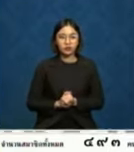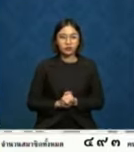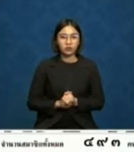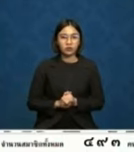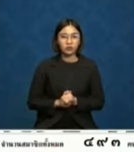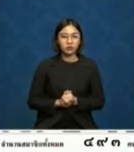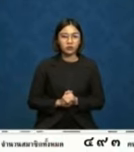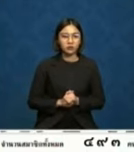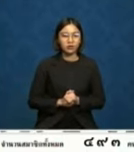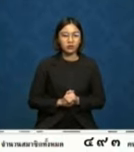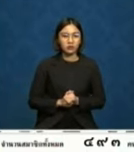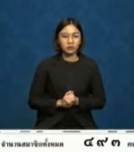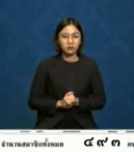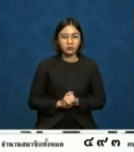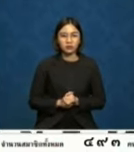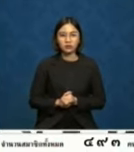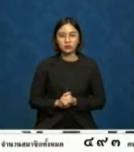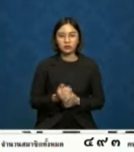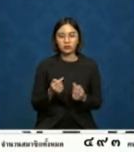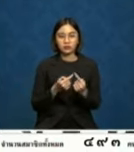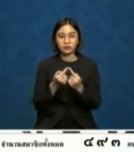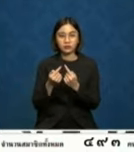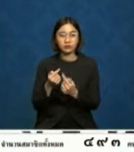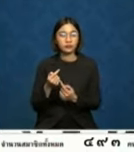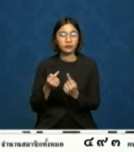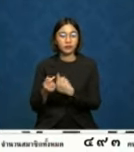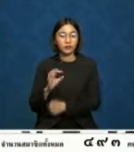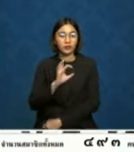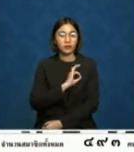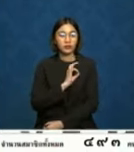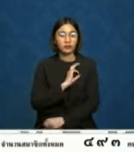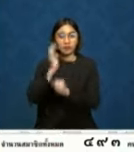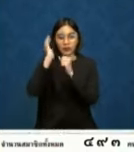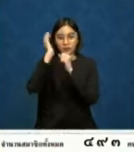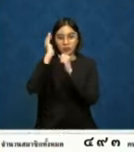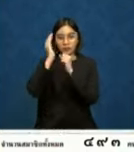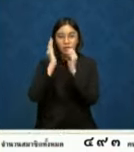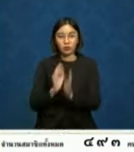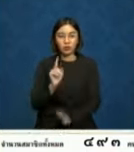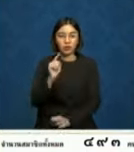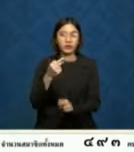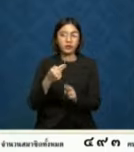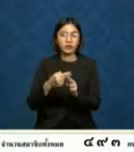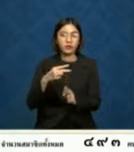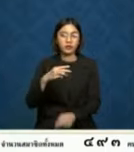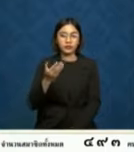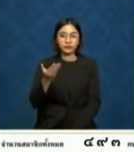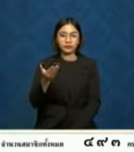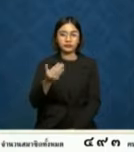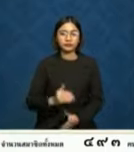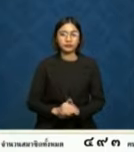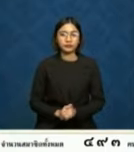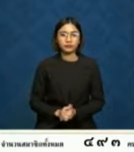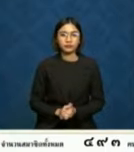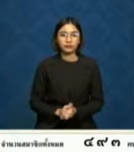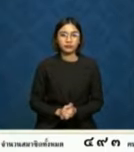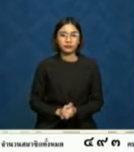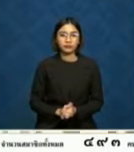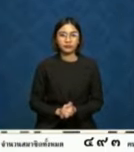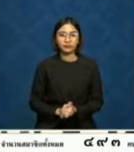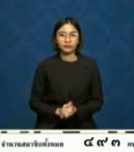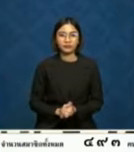ครับครับต่อไปท่านสมาชิกจะอภิปรายอีก 1ท่านนะครับท่านวิชัยสุสวาทเชิญ